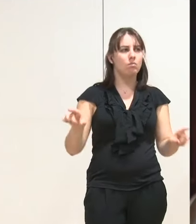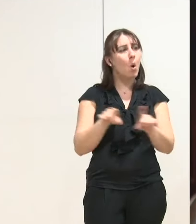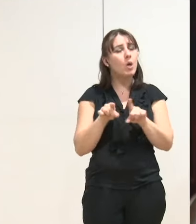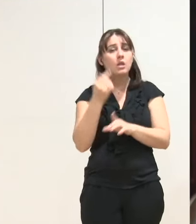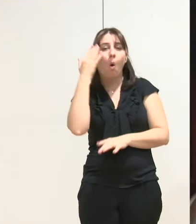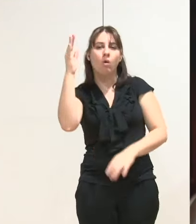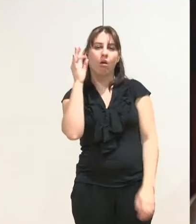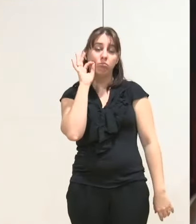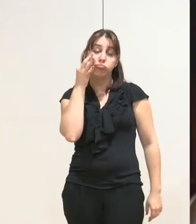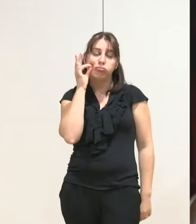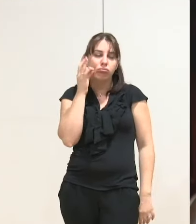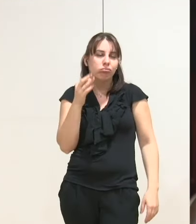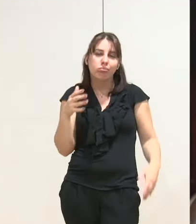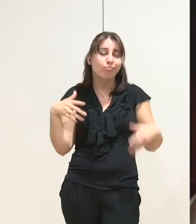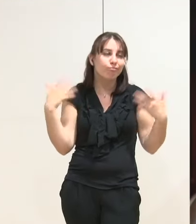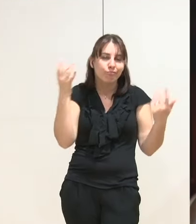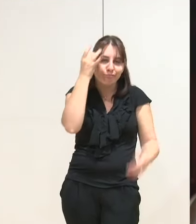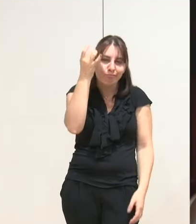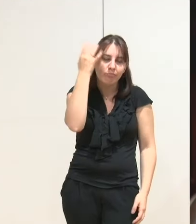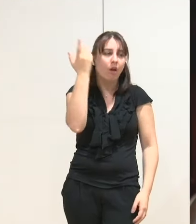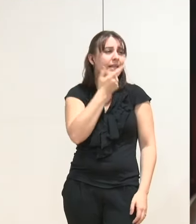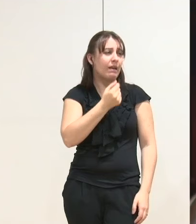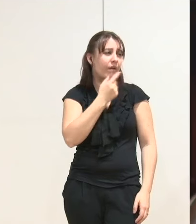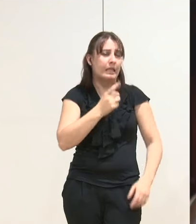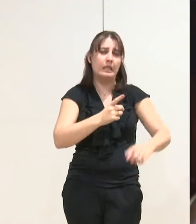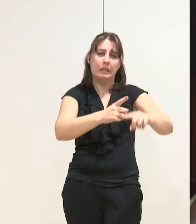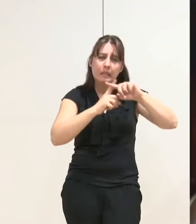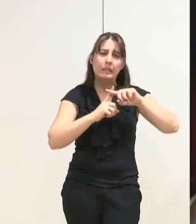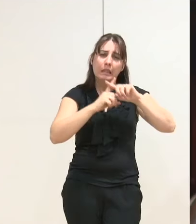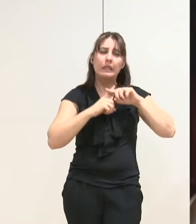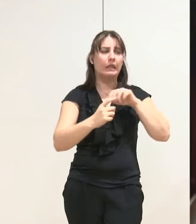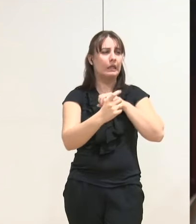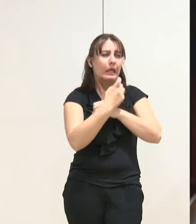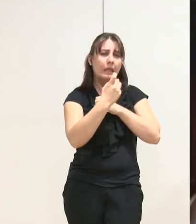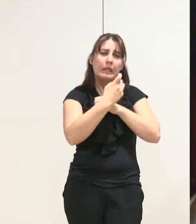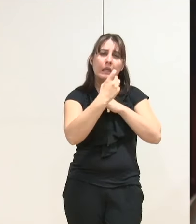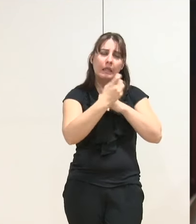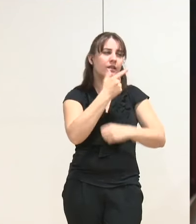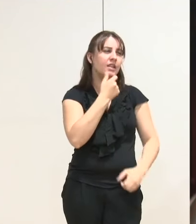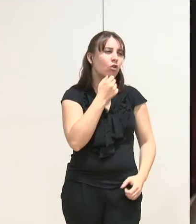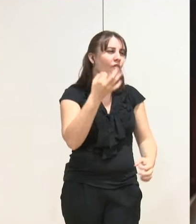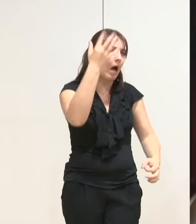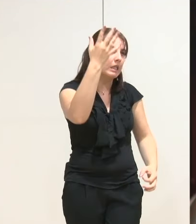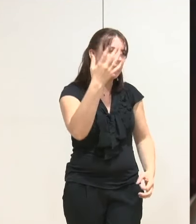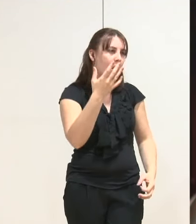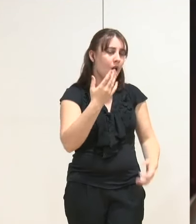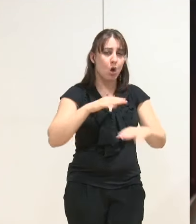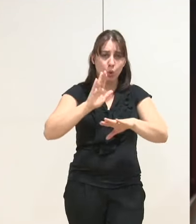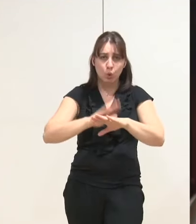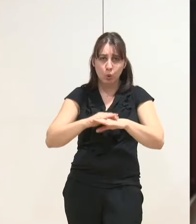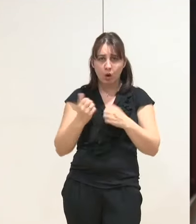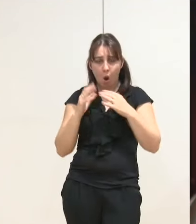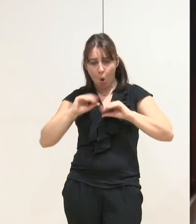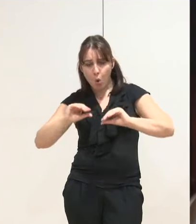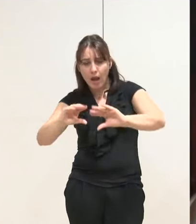mineurs mais tout cela est facile la critique encore une fois là-dessus vous vient facilement au lèvres les propositions on est encore en